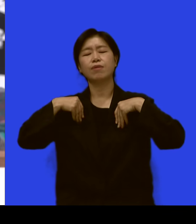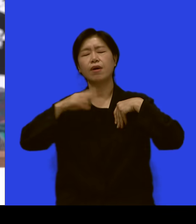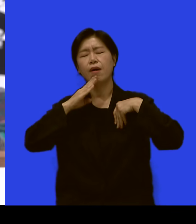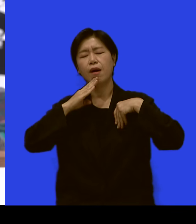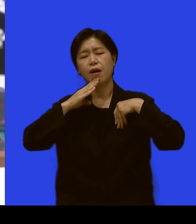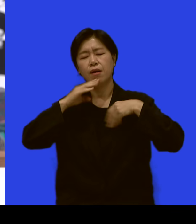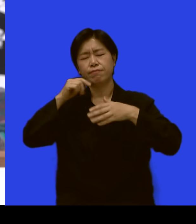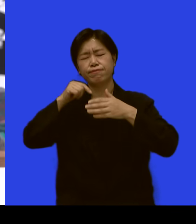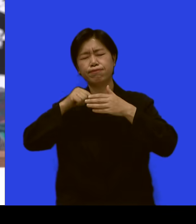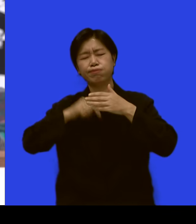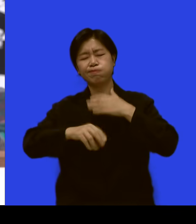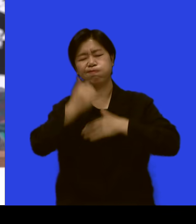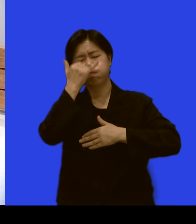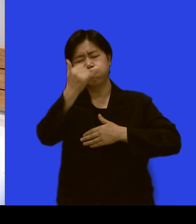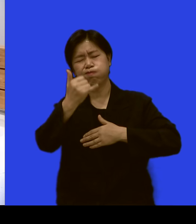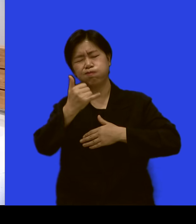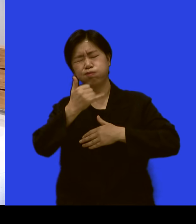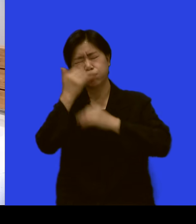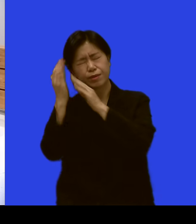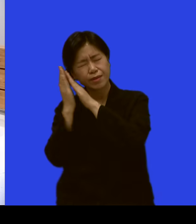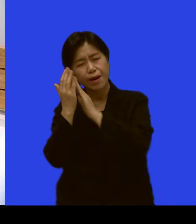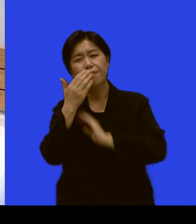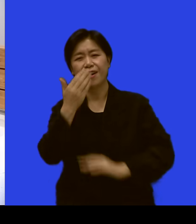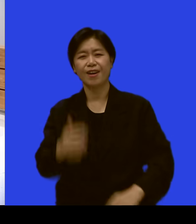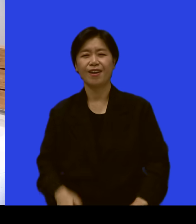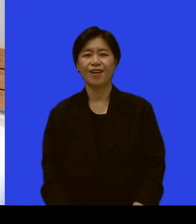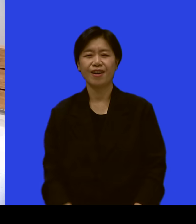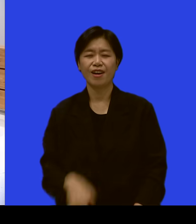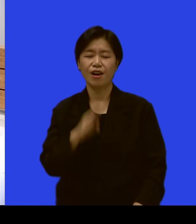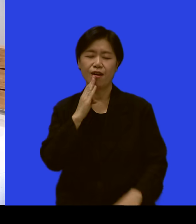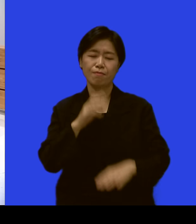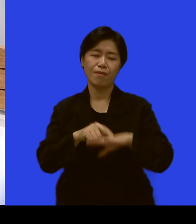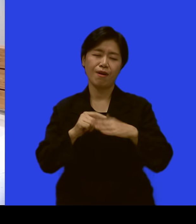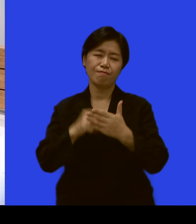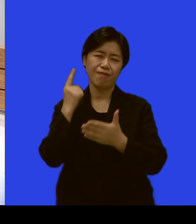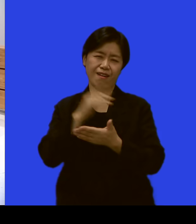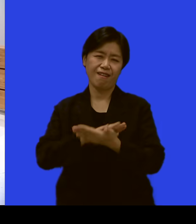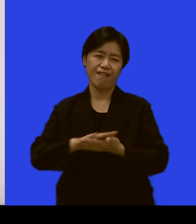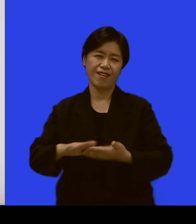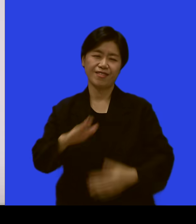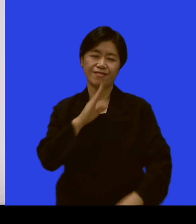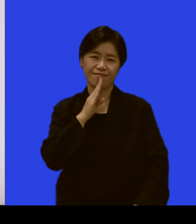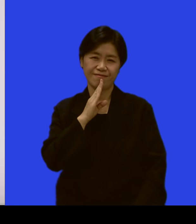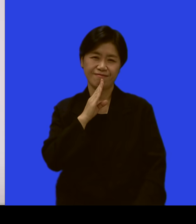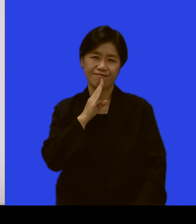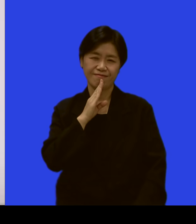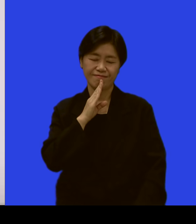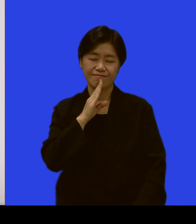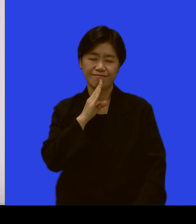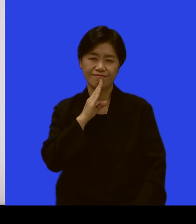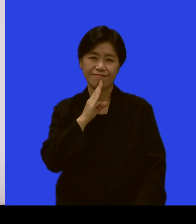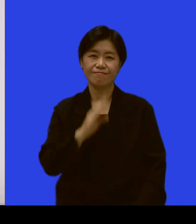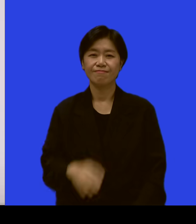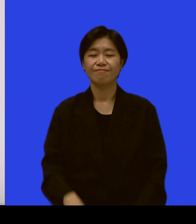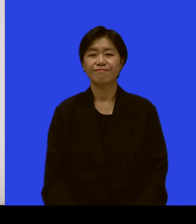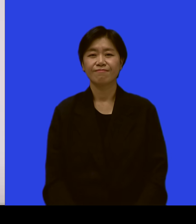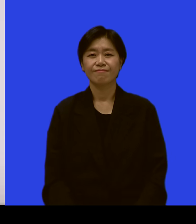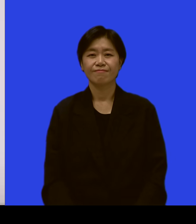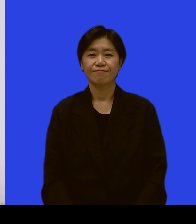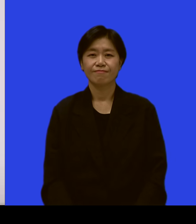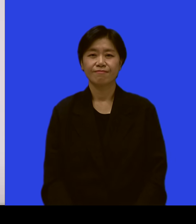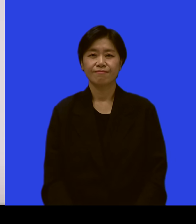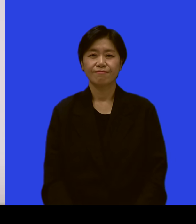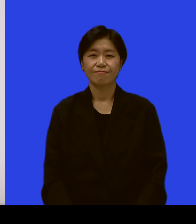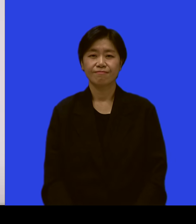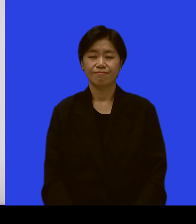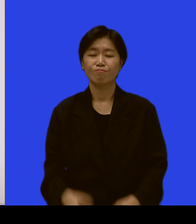진짜. 네. 그렇게 좀 제 있어야 몸과 될 곳에 간 내가 맞습니다. 있어야 될 곳에. 맞습니다. 그렇게 좀 다시 돌아왔었던 예. 네,